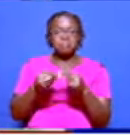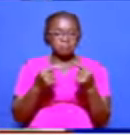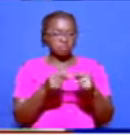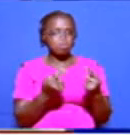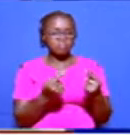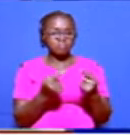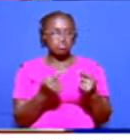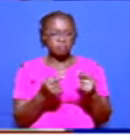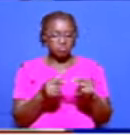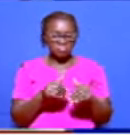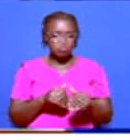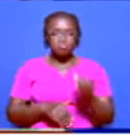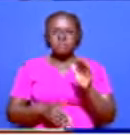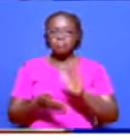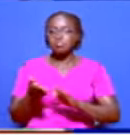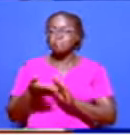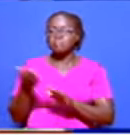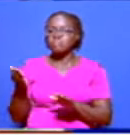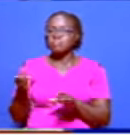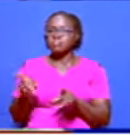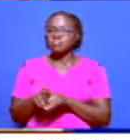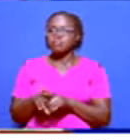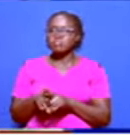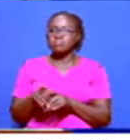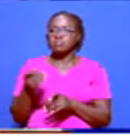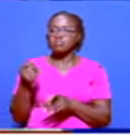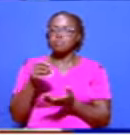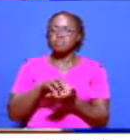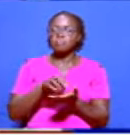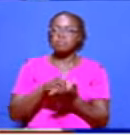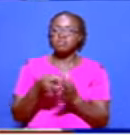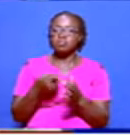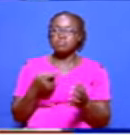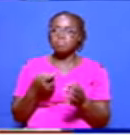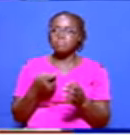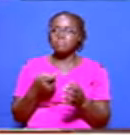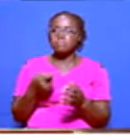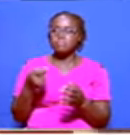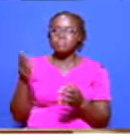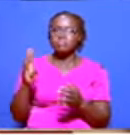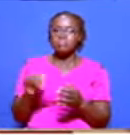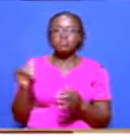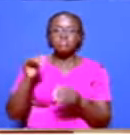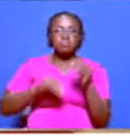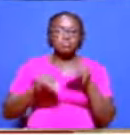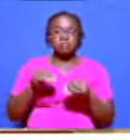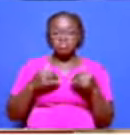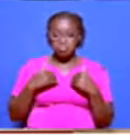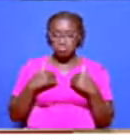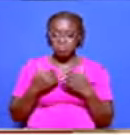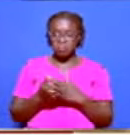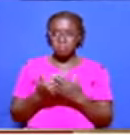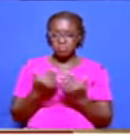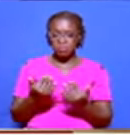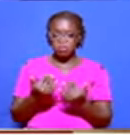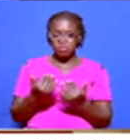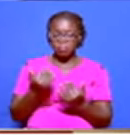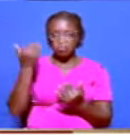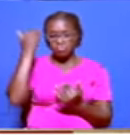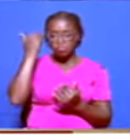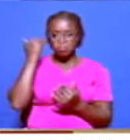tracked. We still have a few cases arising from the by-elections we had. Kufikia sasa mahakimu